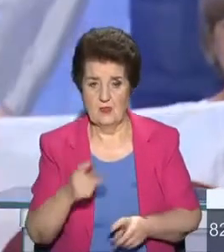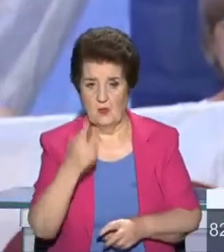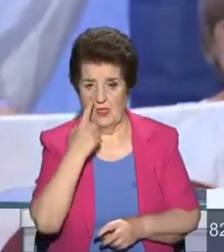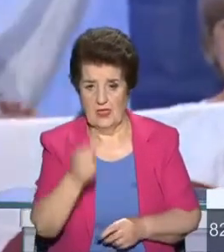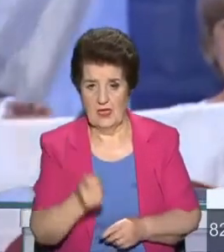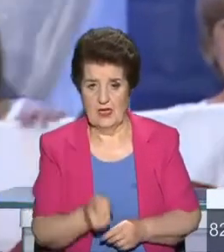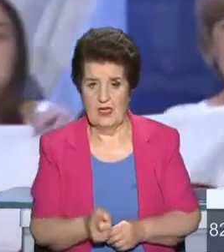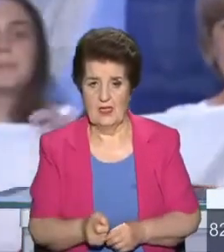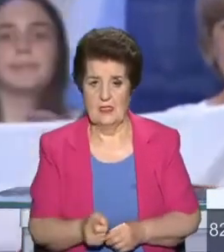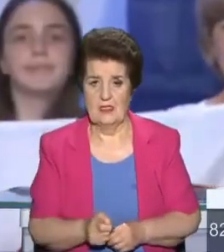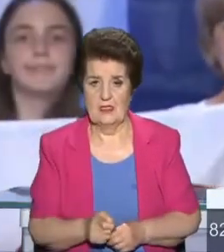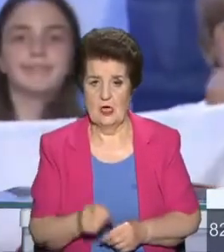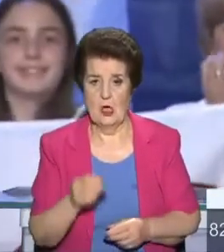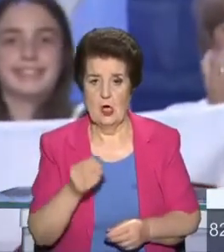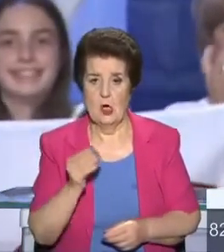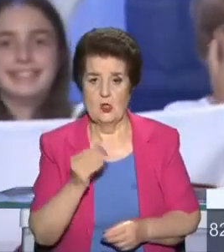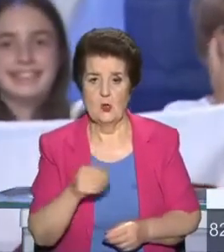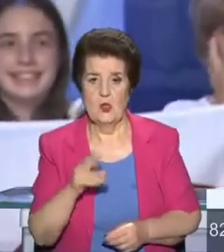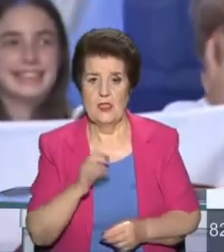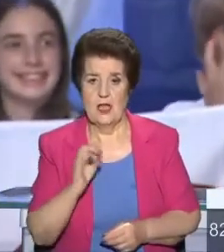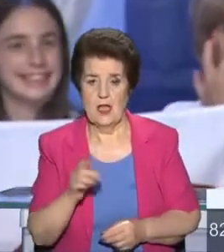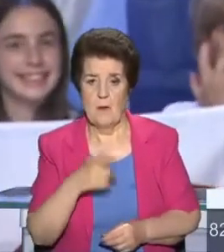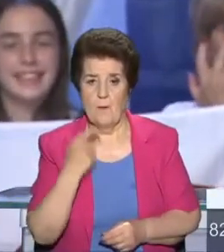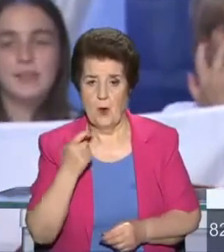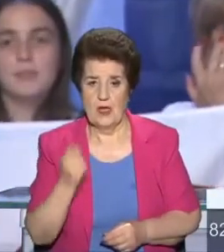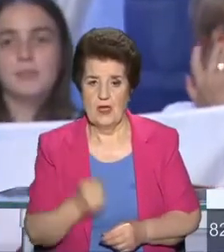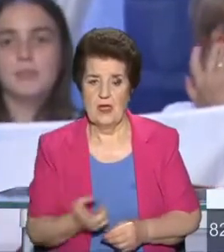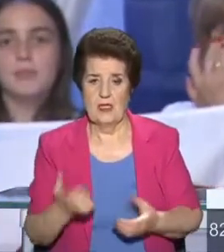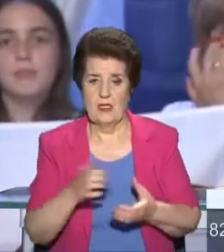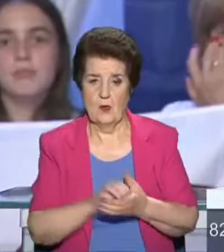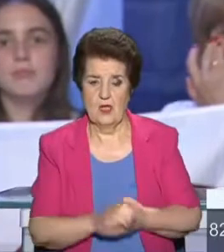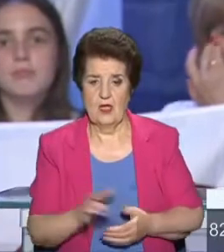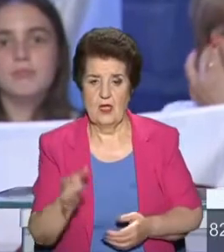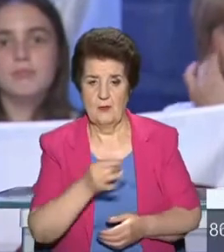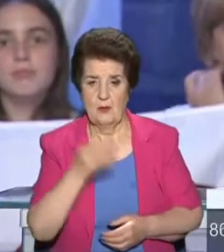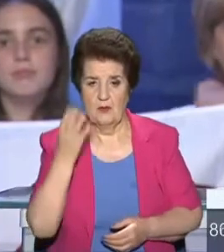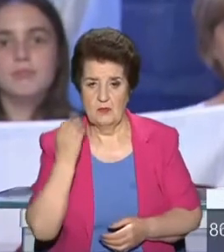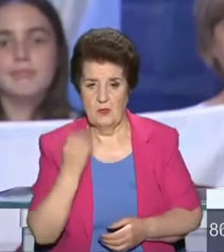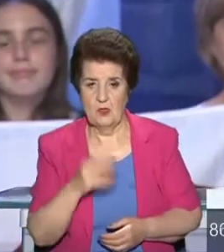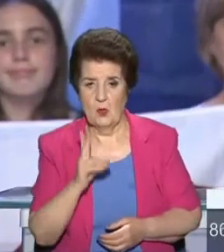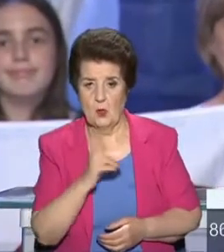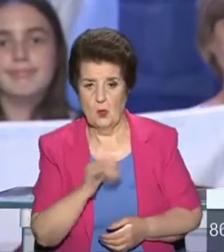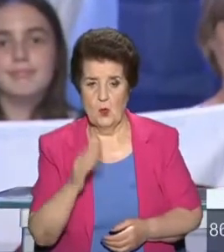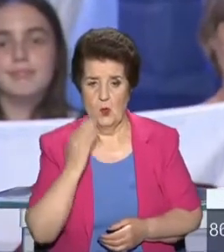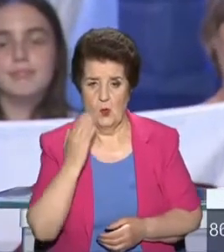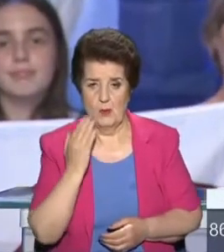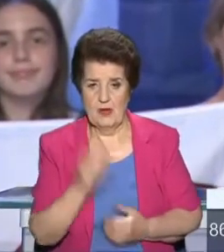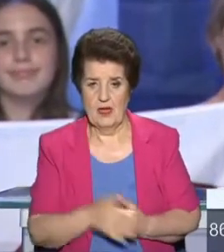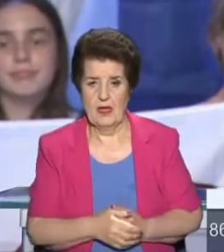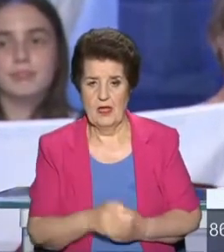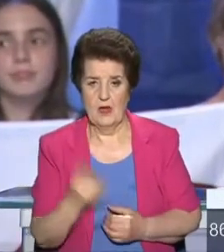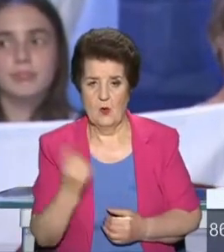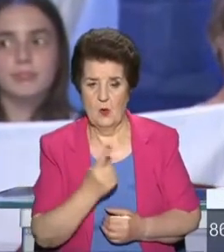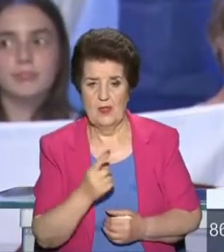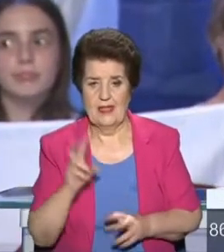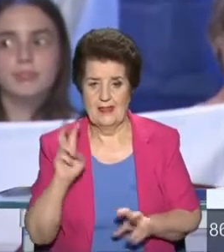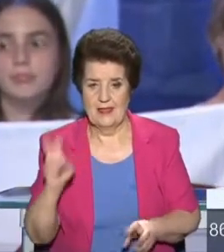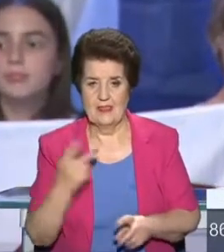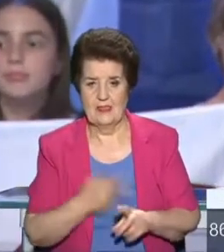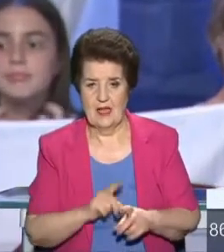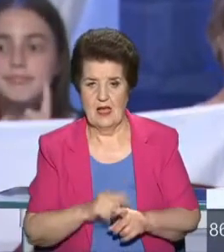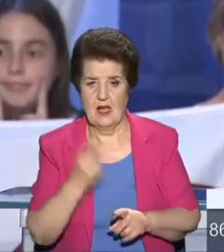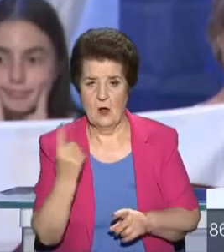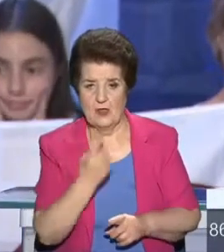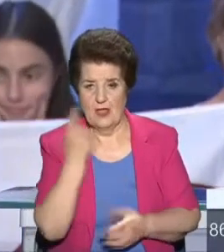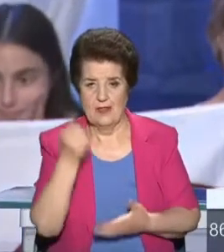un text de ridică politic o declarație de unire a republicii Moldova cu România un text care o